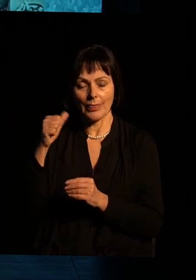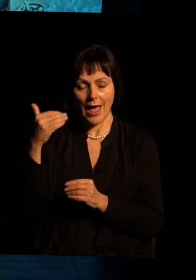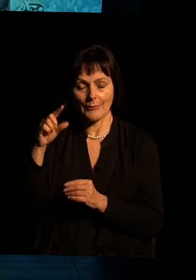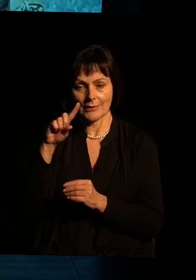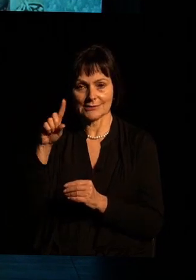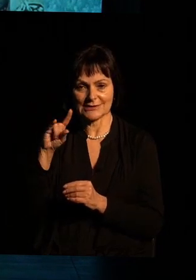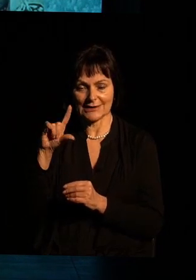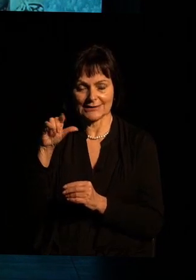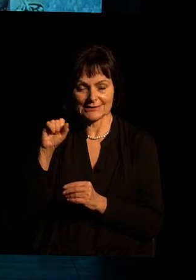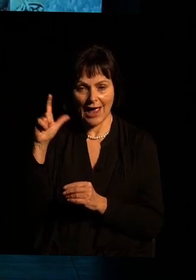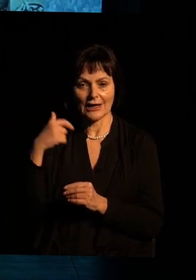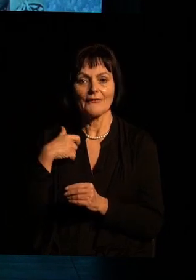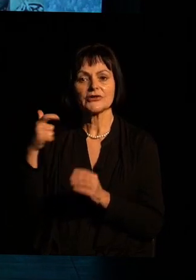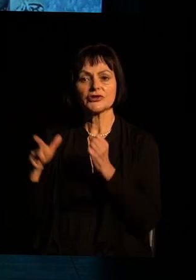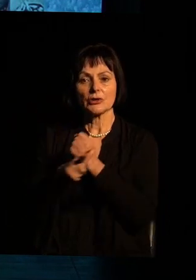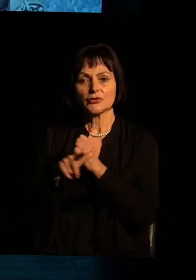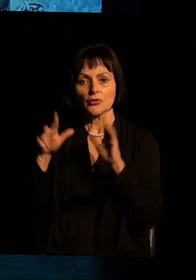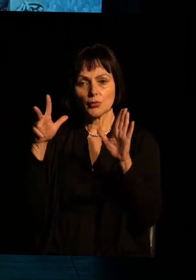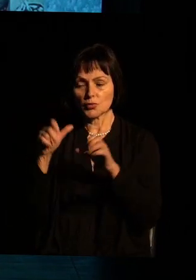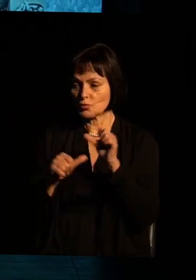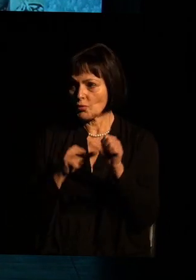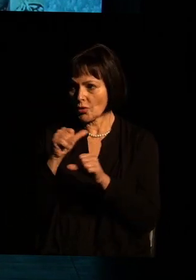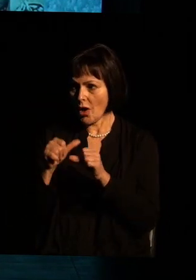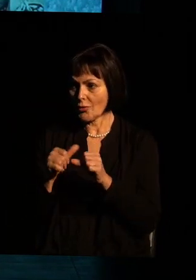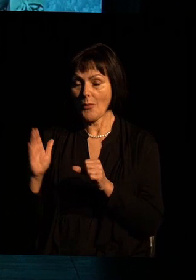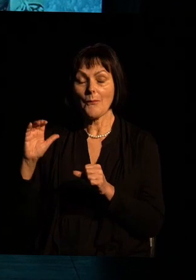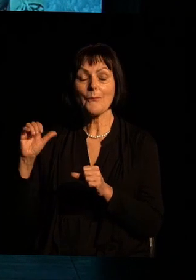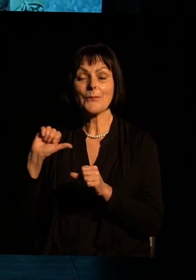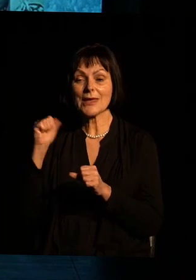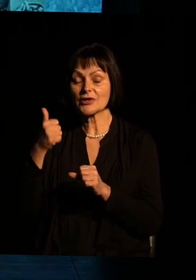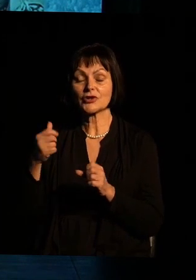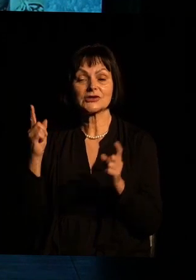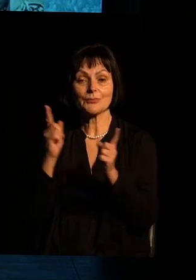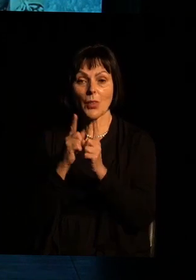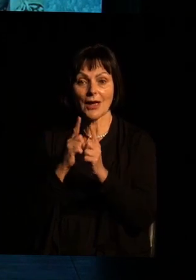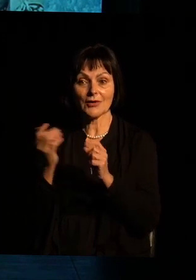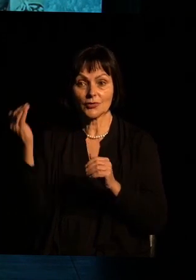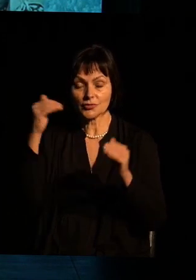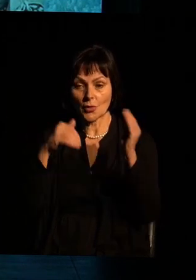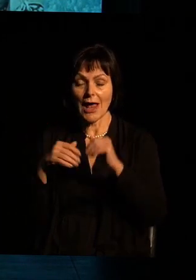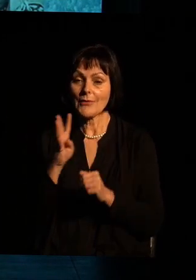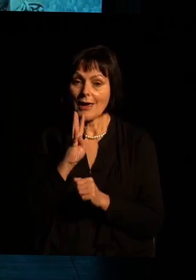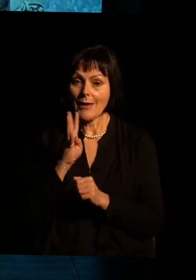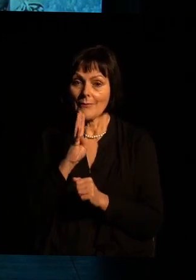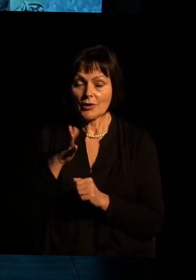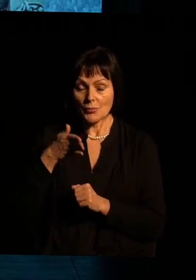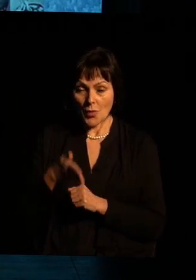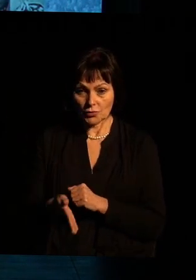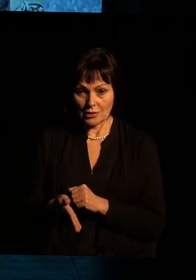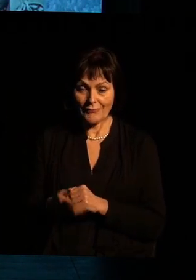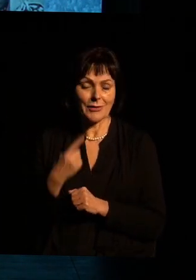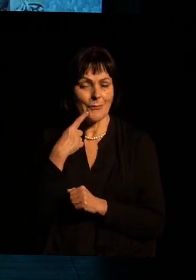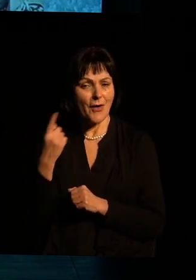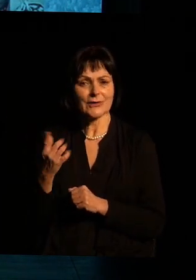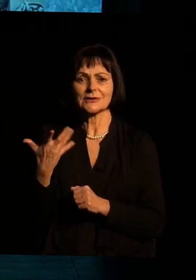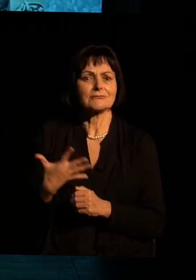była Cordillera Blanca w 78 roku. No pierwsze takie twoje spotkanie z górami Ameryki Południowej. I powiedz, no czym